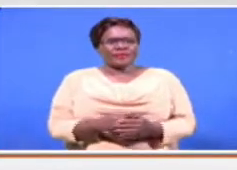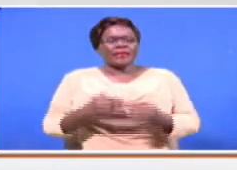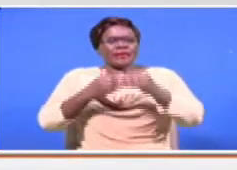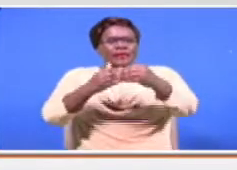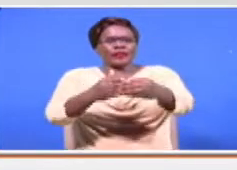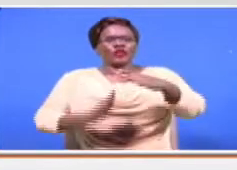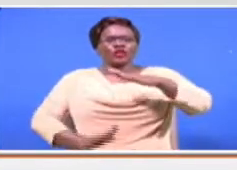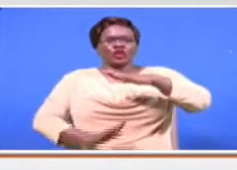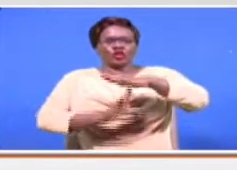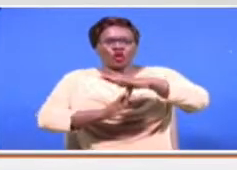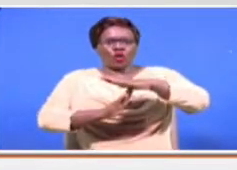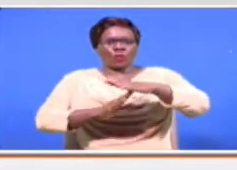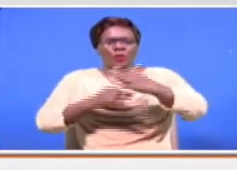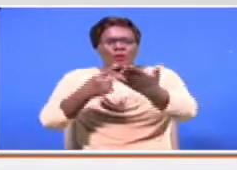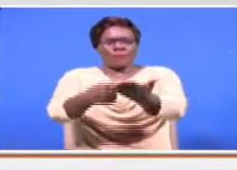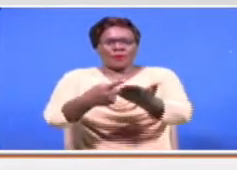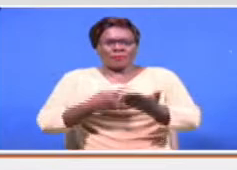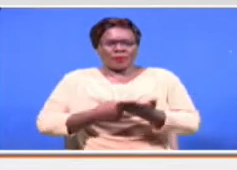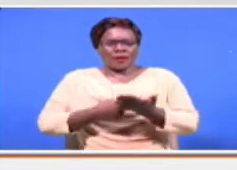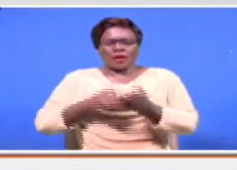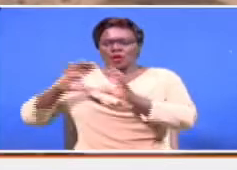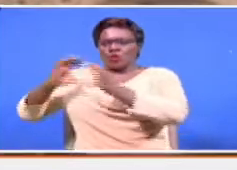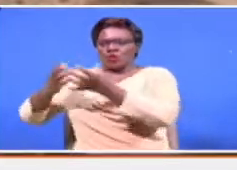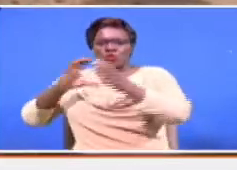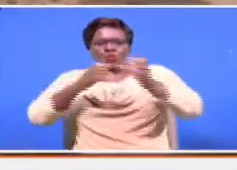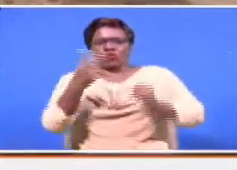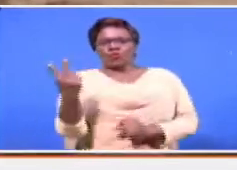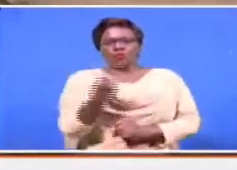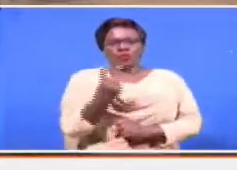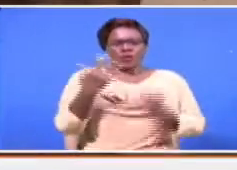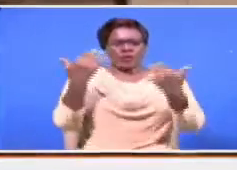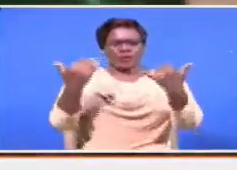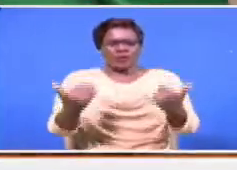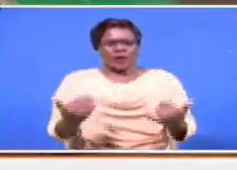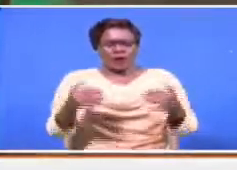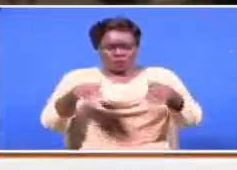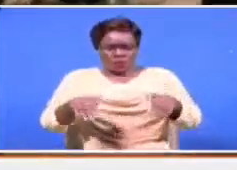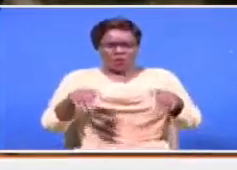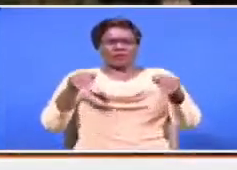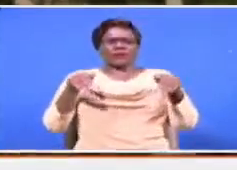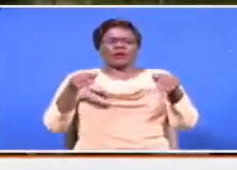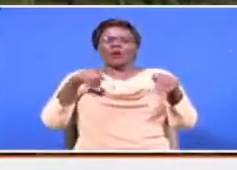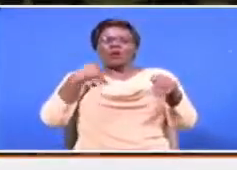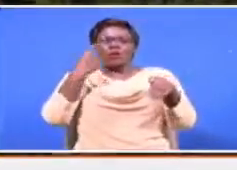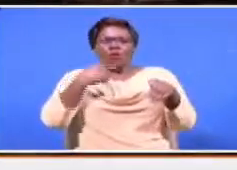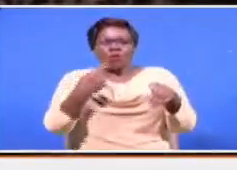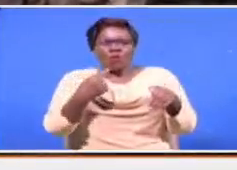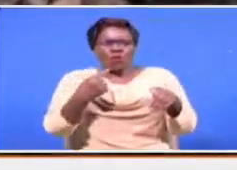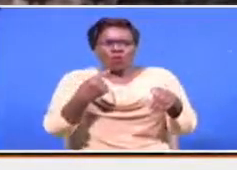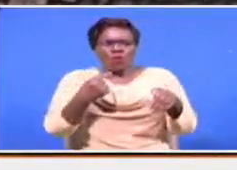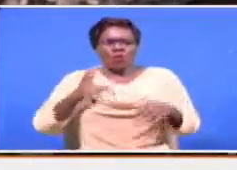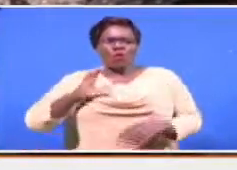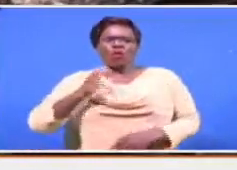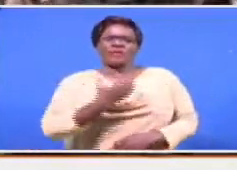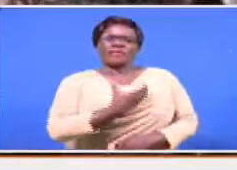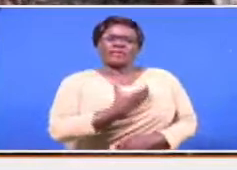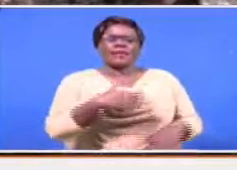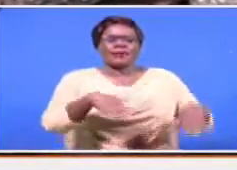wa mbele kwenye maridhiano kati ya pande zote mbili. Kwa sasa ni kusubiri ni nani watakao kuwa kwenye kamati